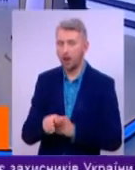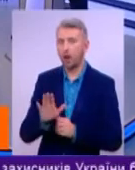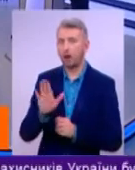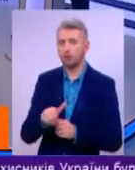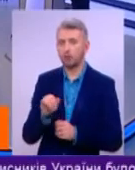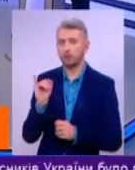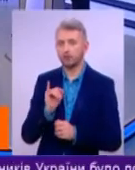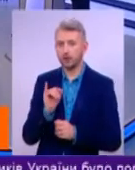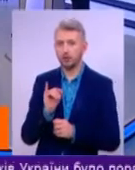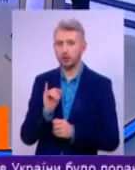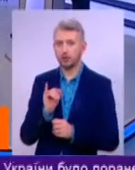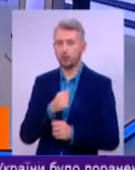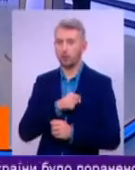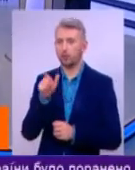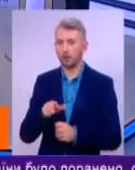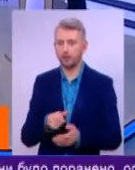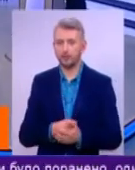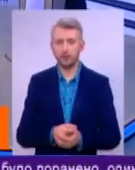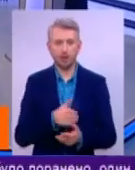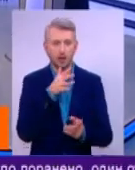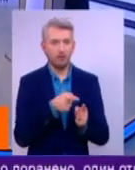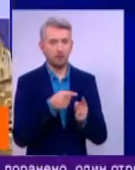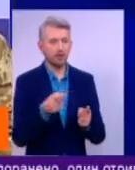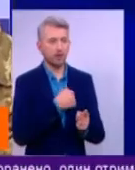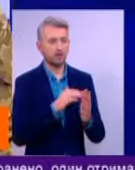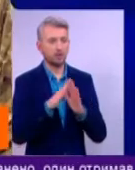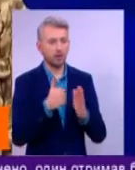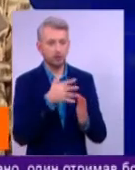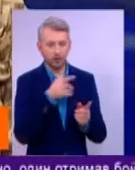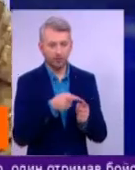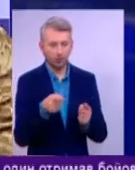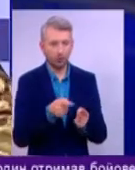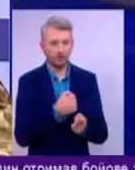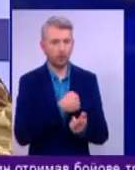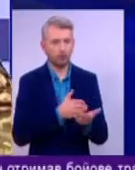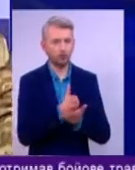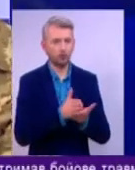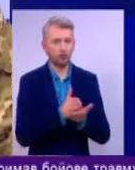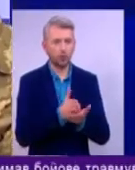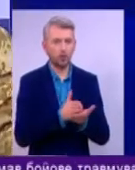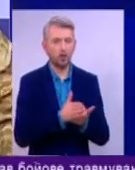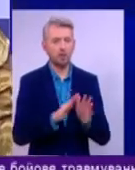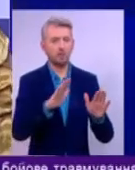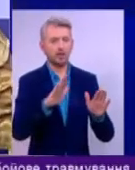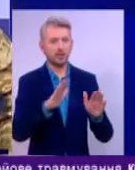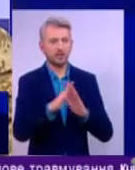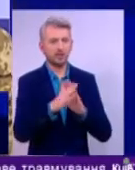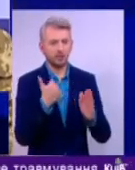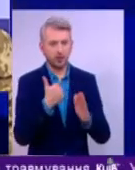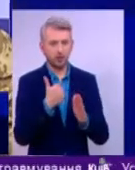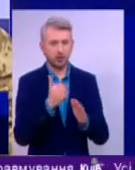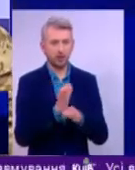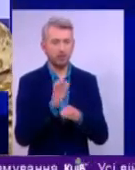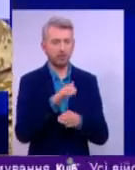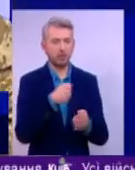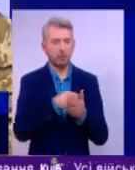і солдат? Прошу, будь ласка. Ну, під час призову на строку військову службу призиваються до навчальних, направляються